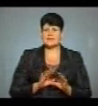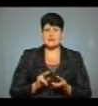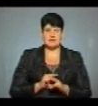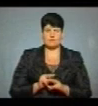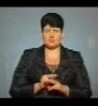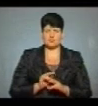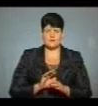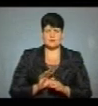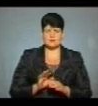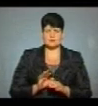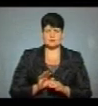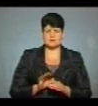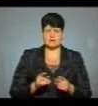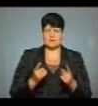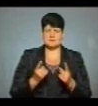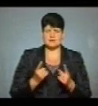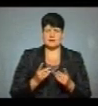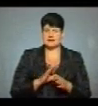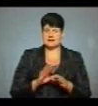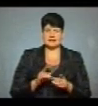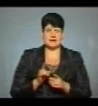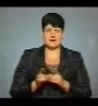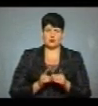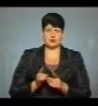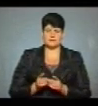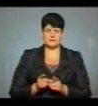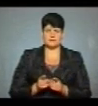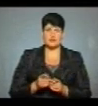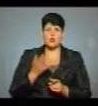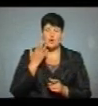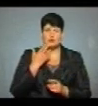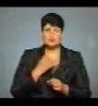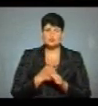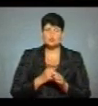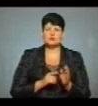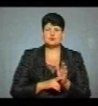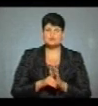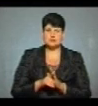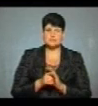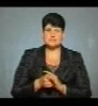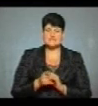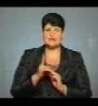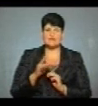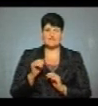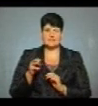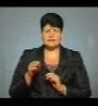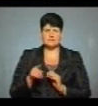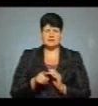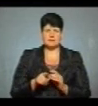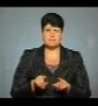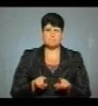ремонтувалися капітально і не реконструювалися. Тобто, коли роботи розпочалися, ви кажете, в квітні, і вони паралельно